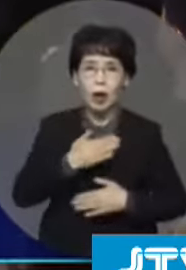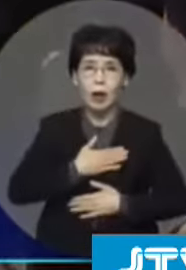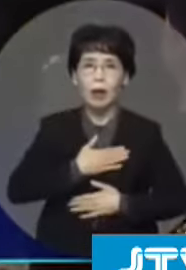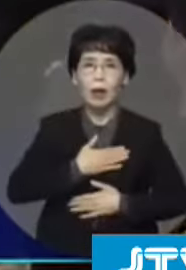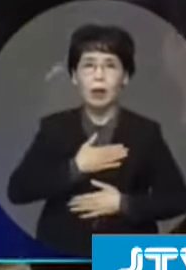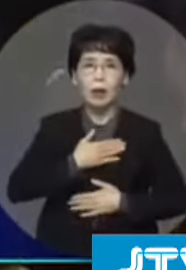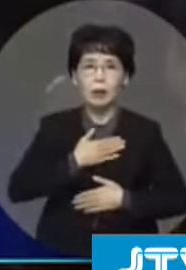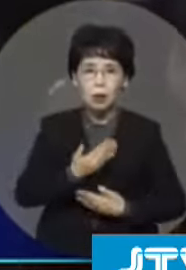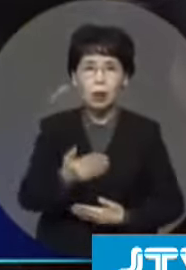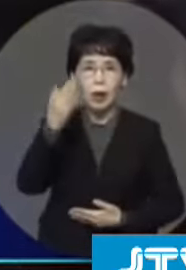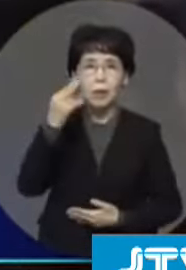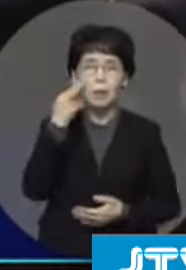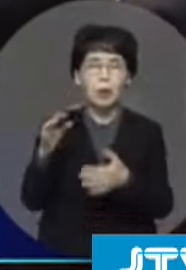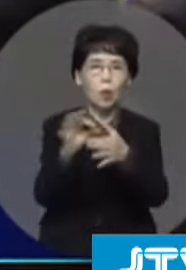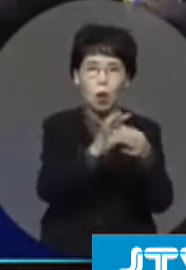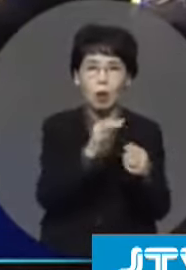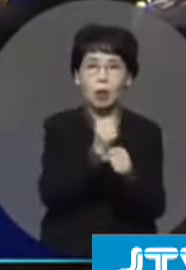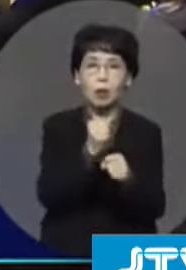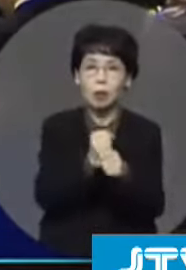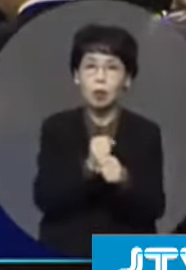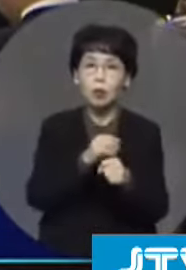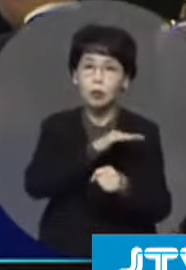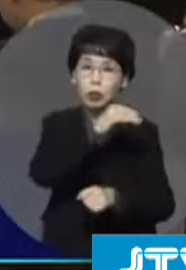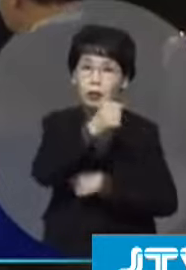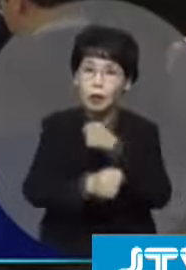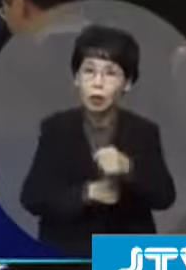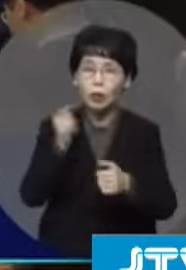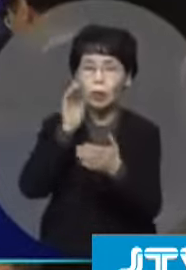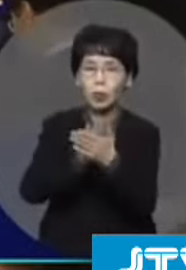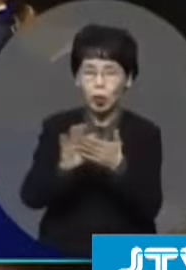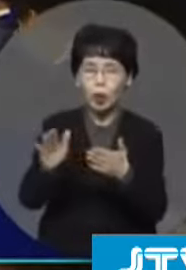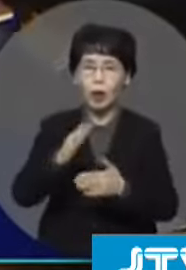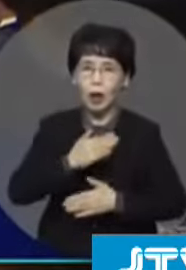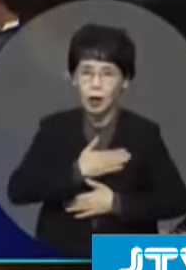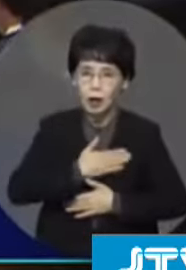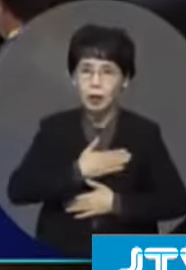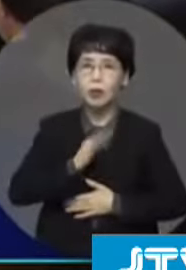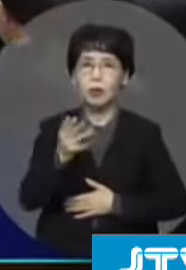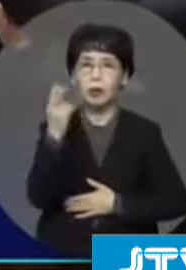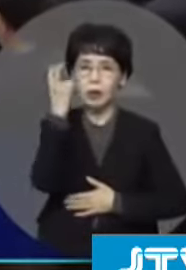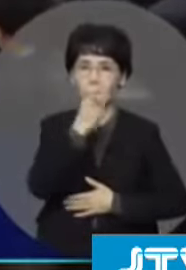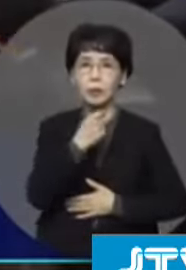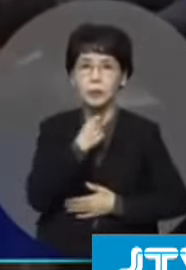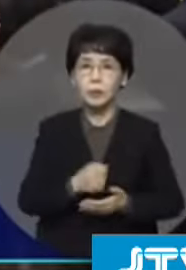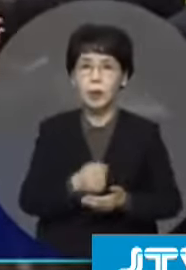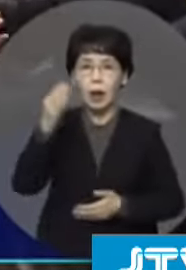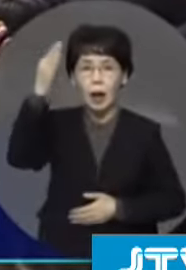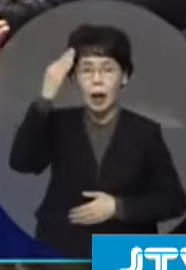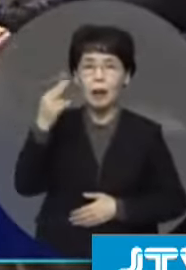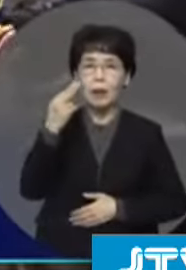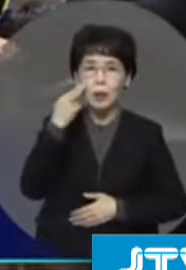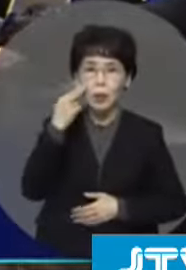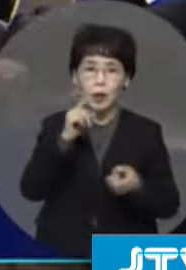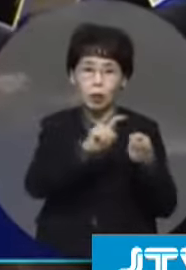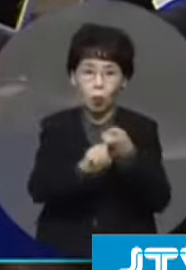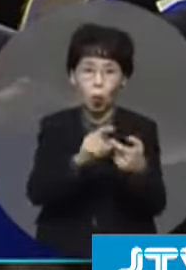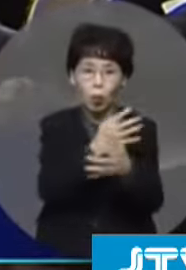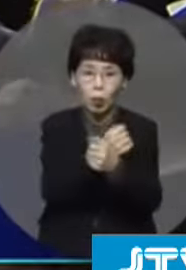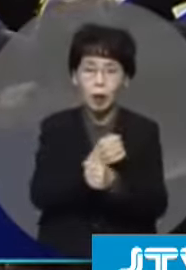우리의 자유와 평화를 튼튼하게 지킬 것입니다. 한미동맹의 안보,